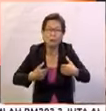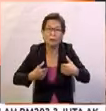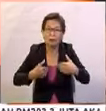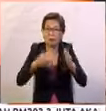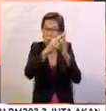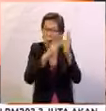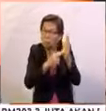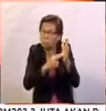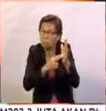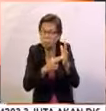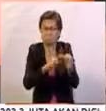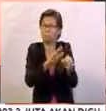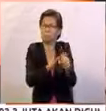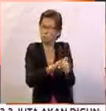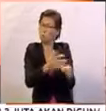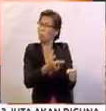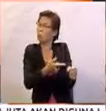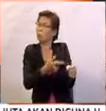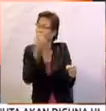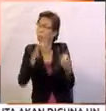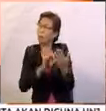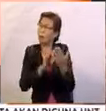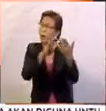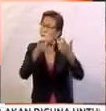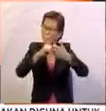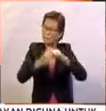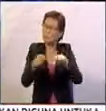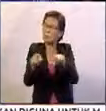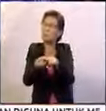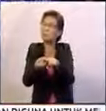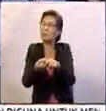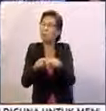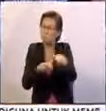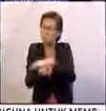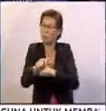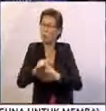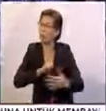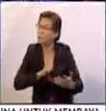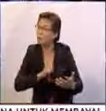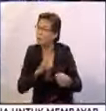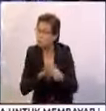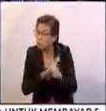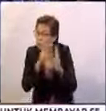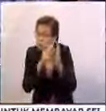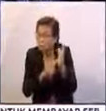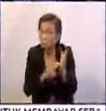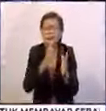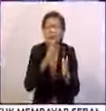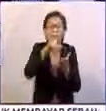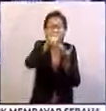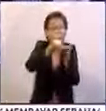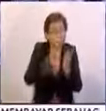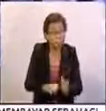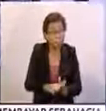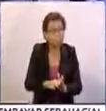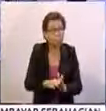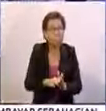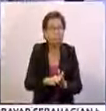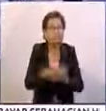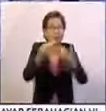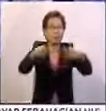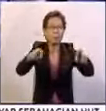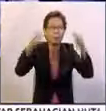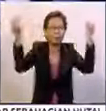mencukupi untuk kita ini menghadapi masalah sebegini. Gobind berkata demikian kepada media selepas